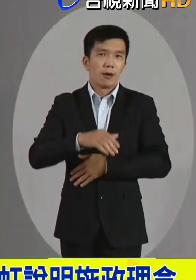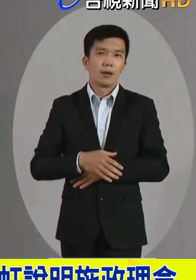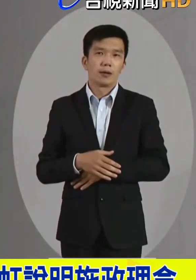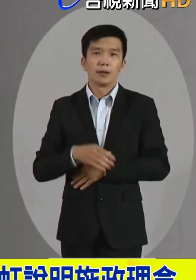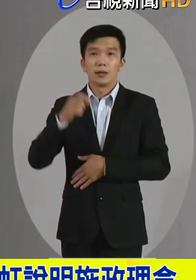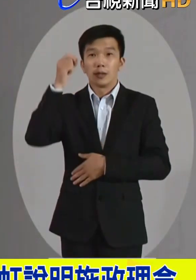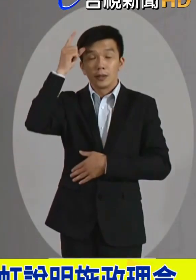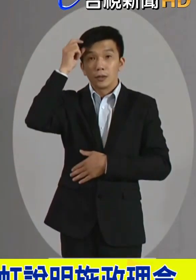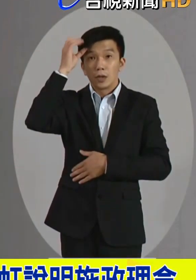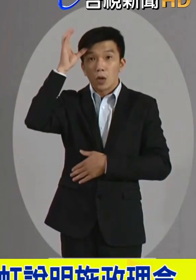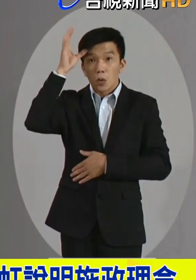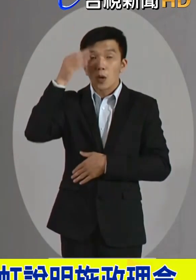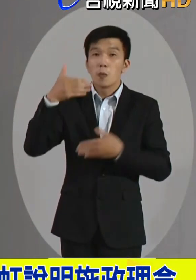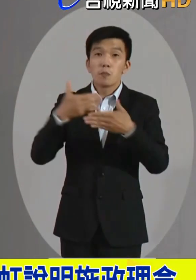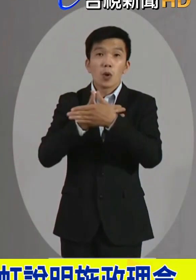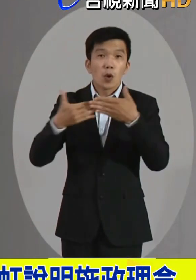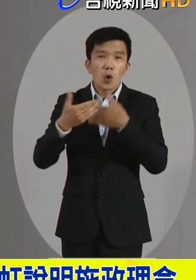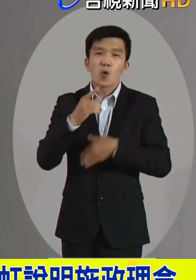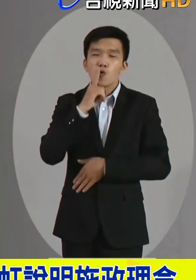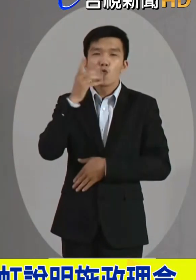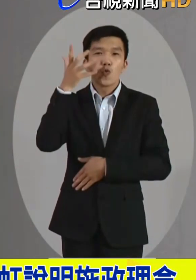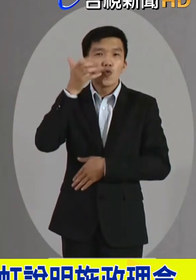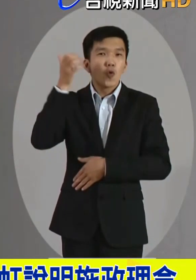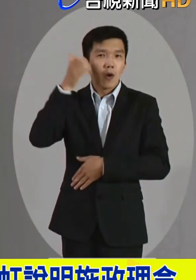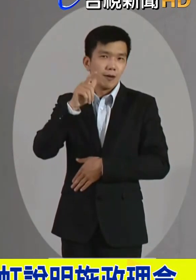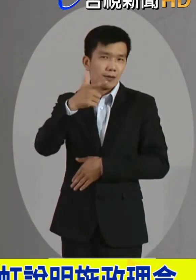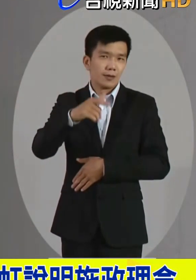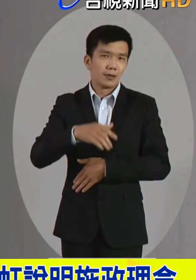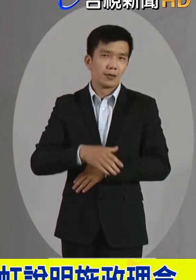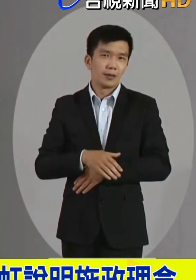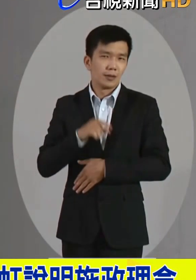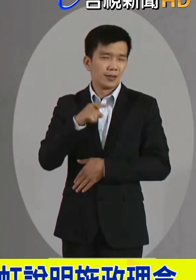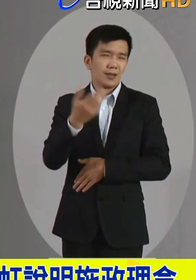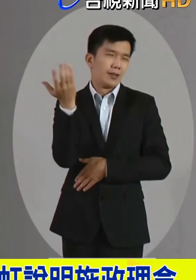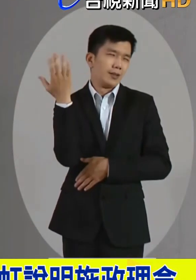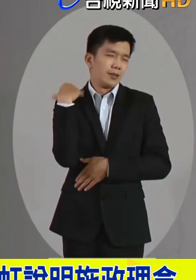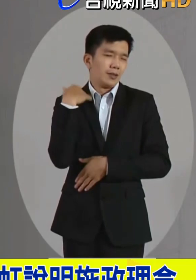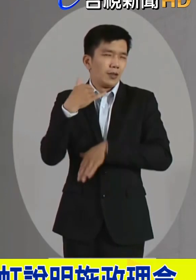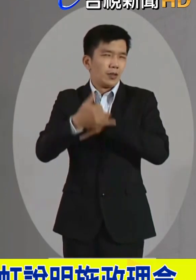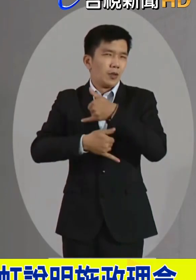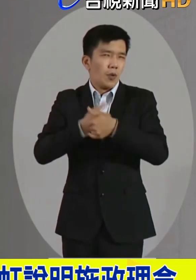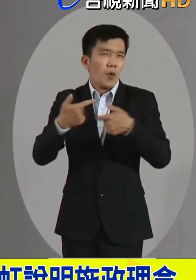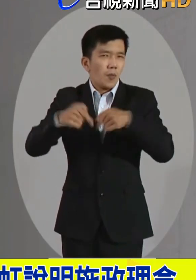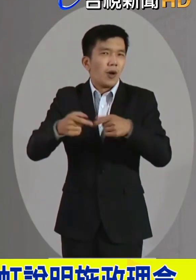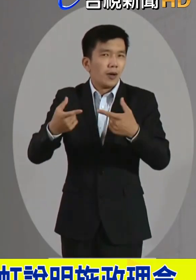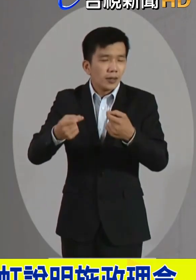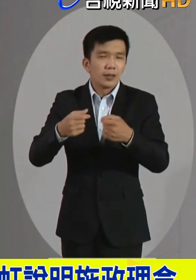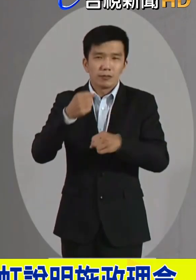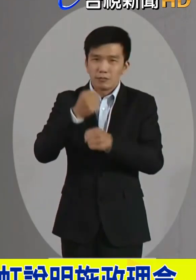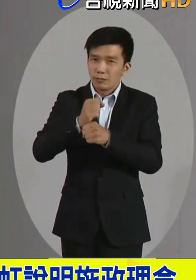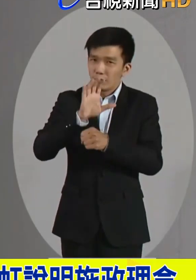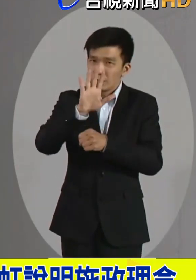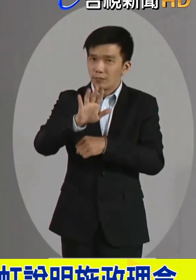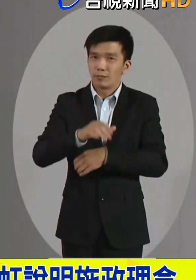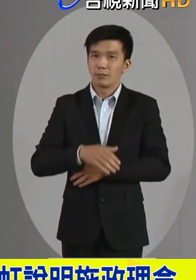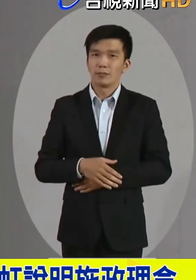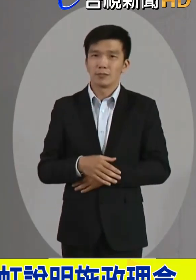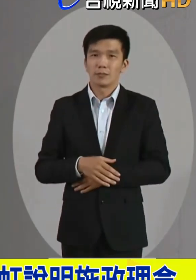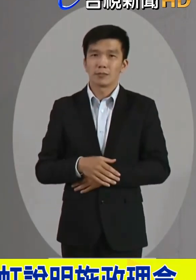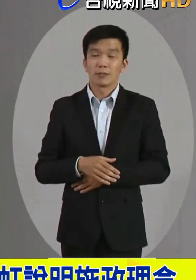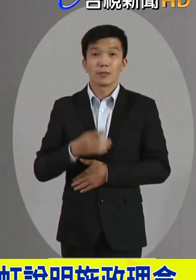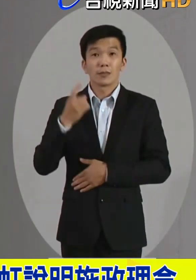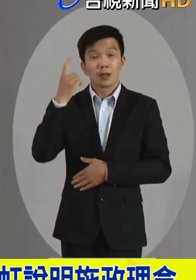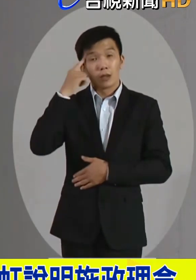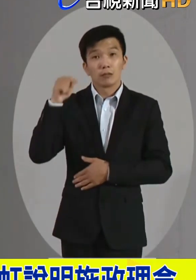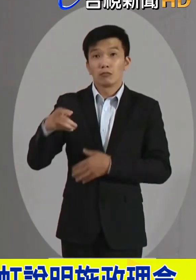智慧交通不是用喊的，智慧交通早就已经在生活里努力的在做。不知道这样的提